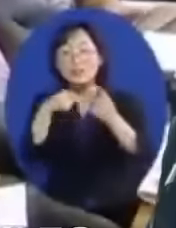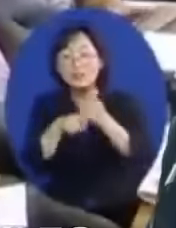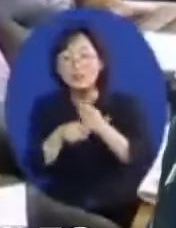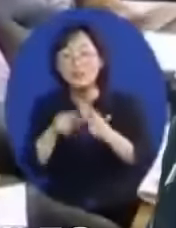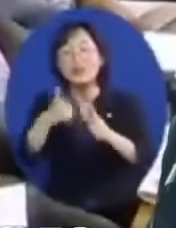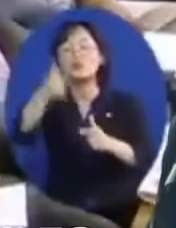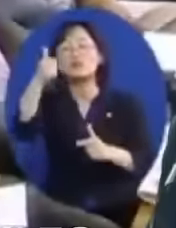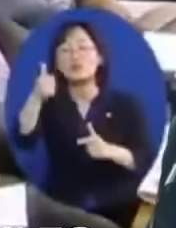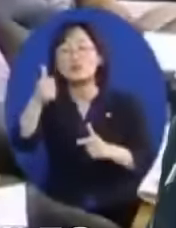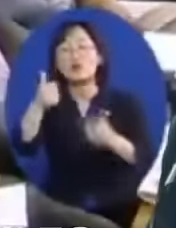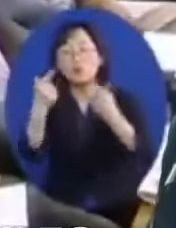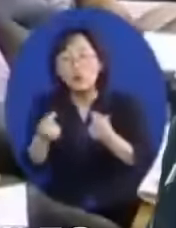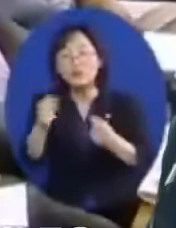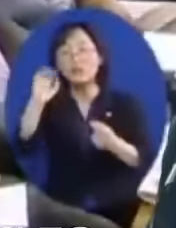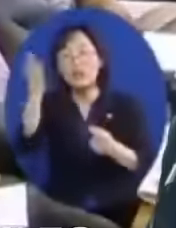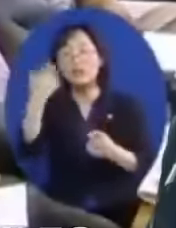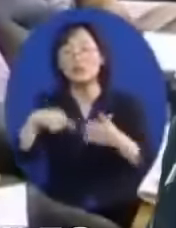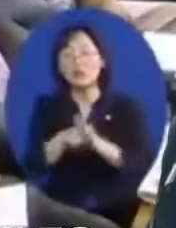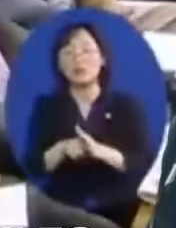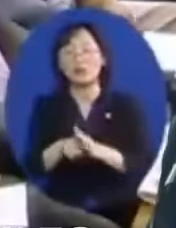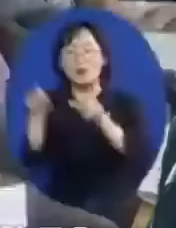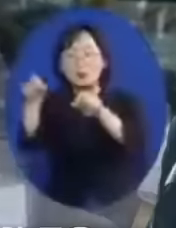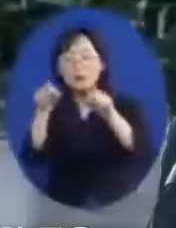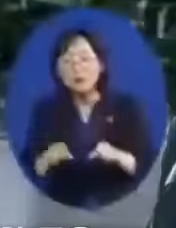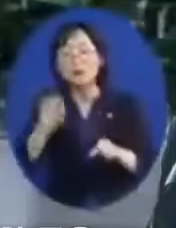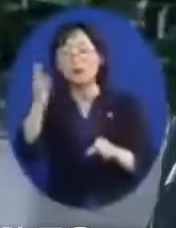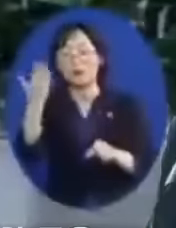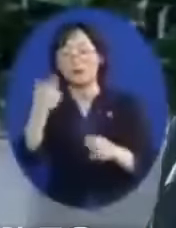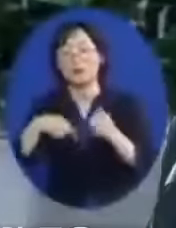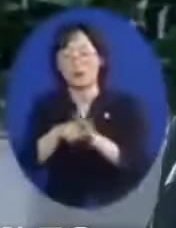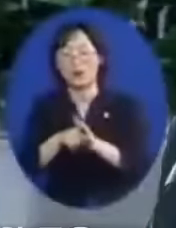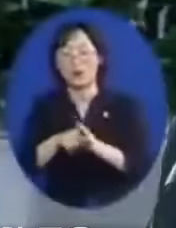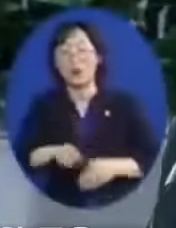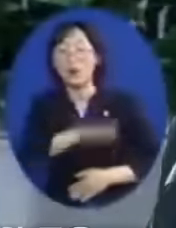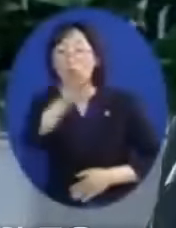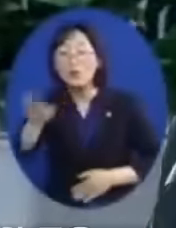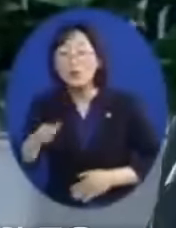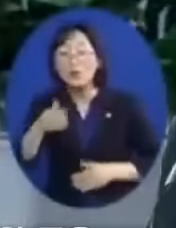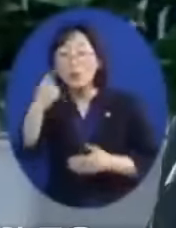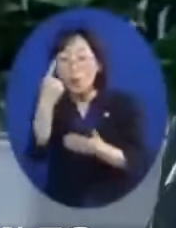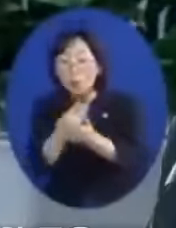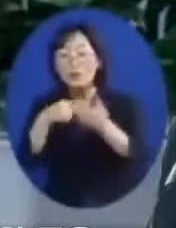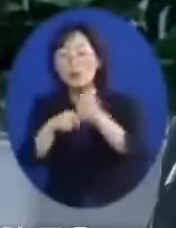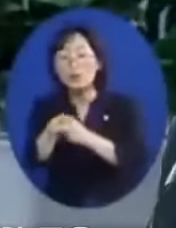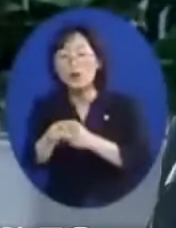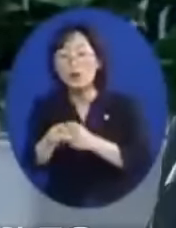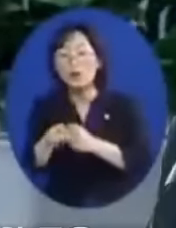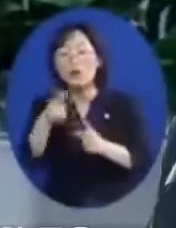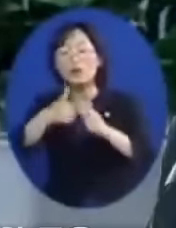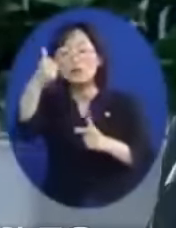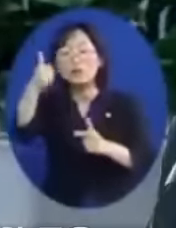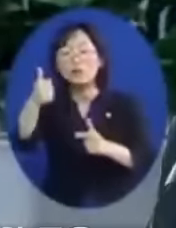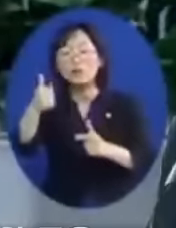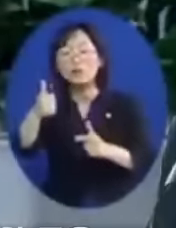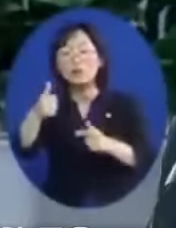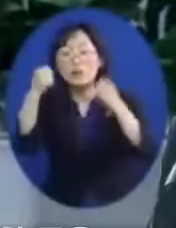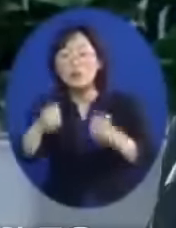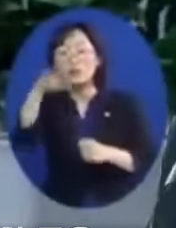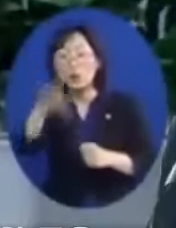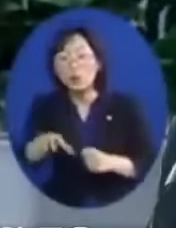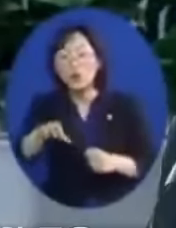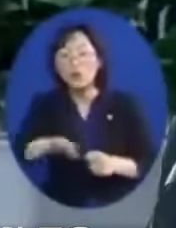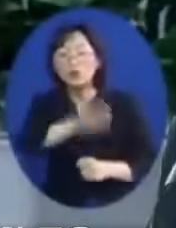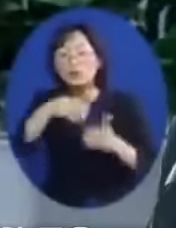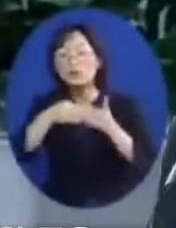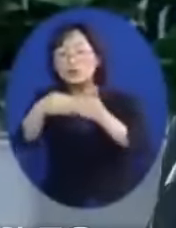우리가 예수님처럼 되게 하려고 그렇게 하신 것입니다. 예수님이 우리에게 오신 것은 우리로 하여금 예수님 계신 곳에 우리도 가서 있게 하기 위해서